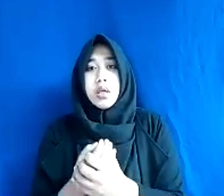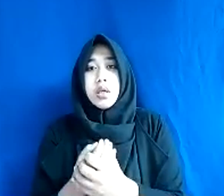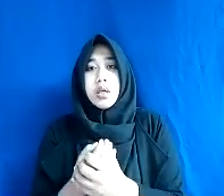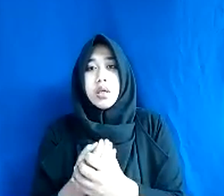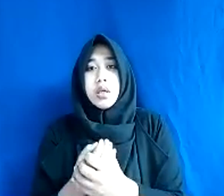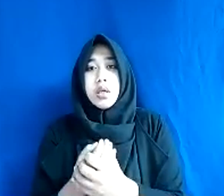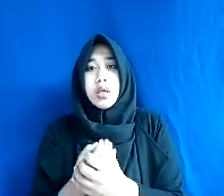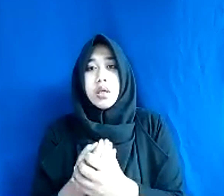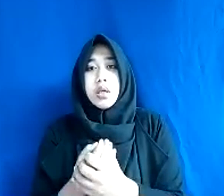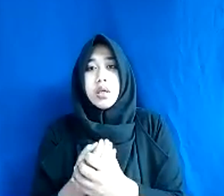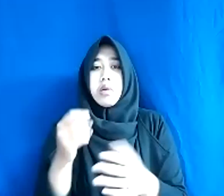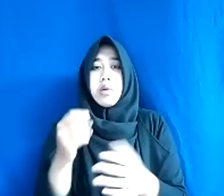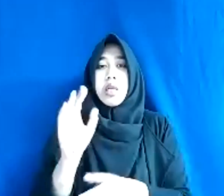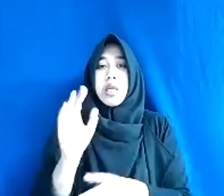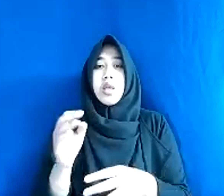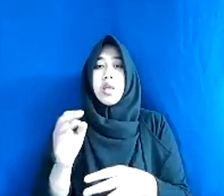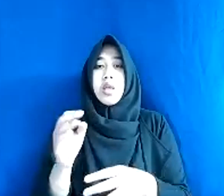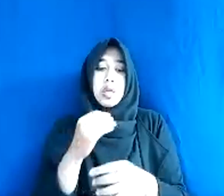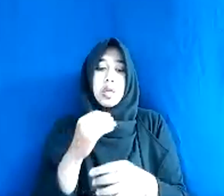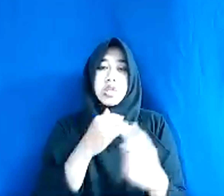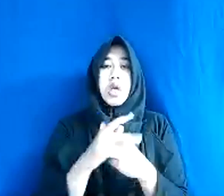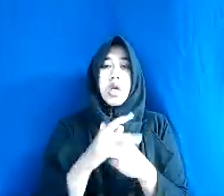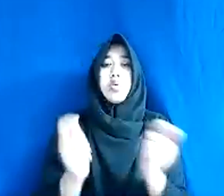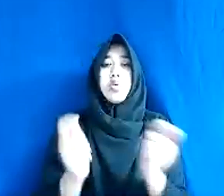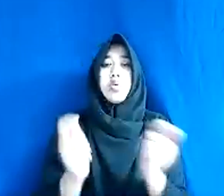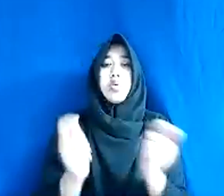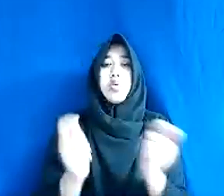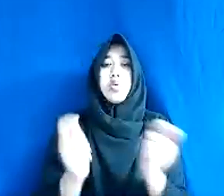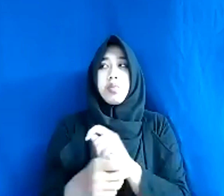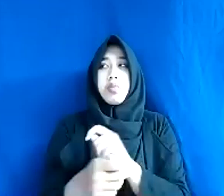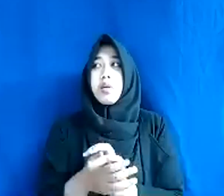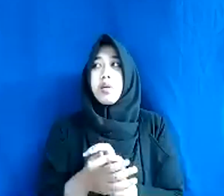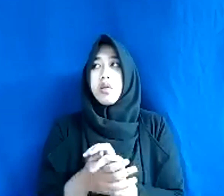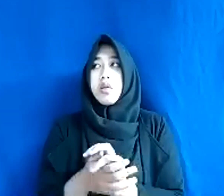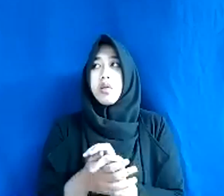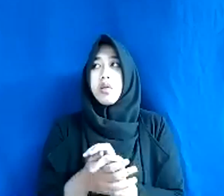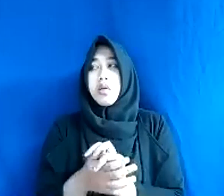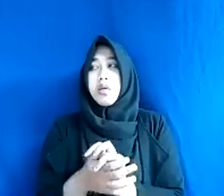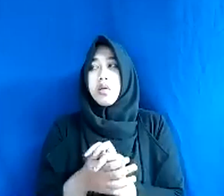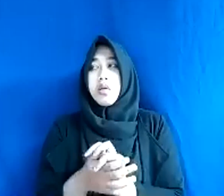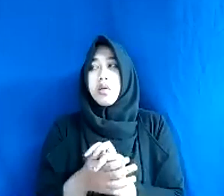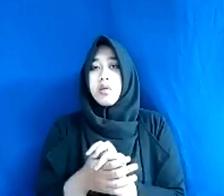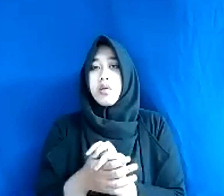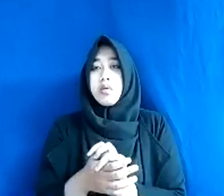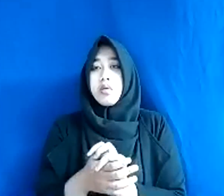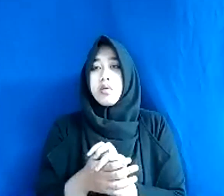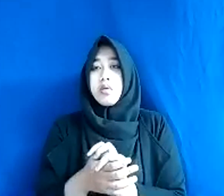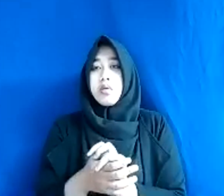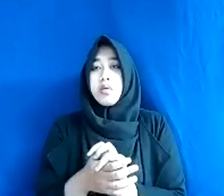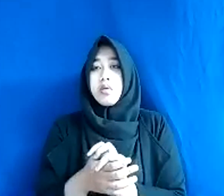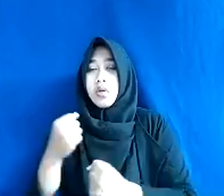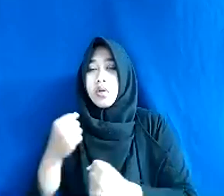Maka target-target itu yang kemudian dilakukan untuk tidak sekedar menjadi lomba. Hari ini itu kita sedang melihat